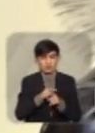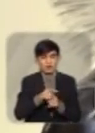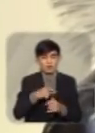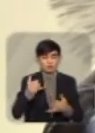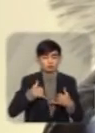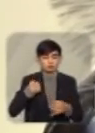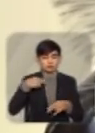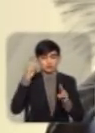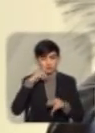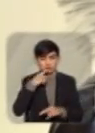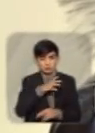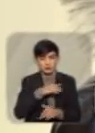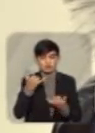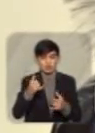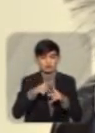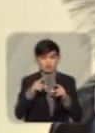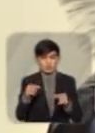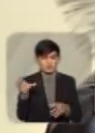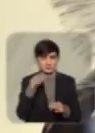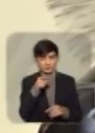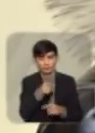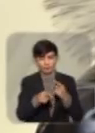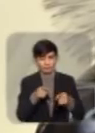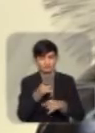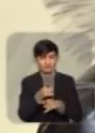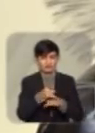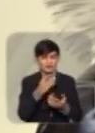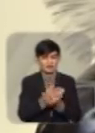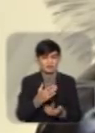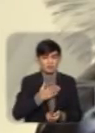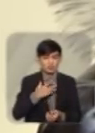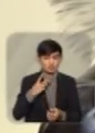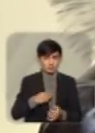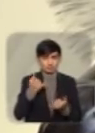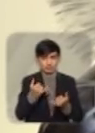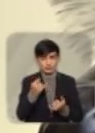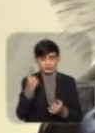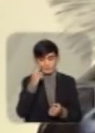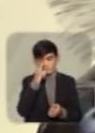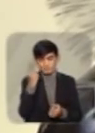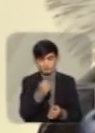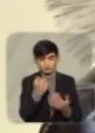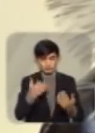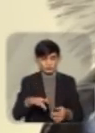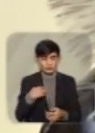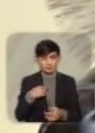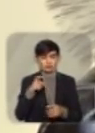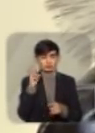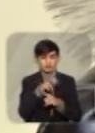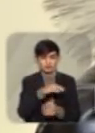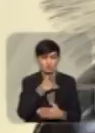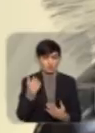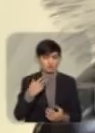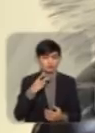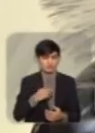дейді. Қазір баламды бүкіл сыныптастар қолмен көрсетіп мазақтайды. Енді міне қызымның үйде ауырып жатқанына бір апта болды. Ешкім өз кінәсін мойындағысы